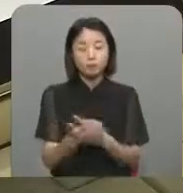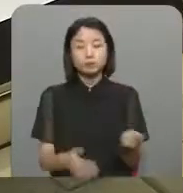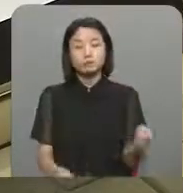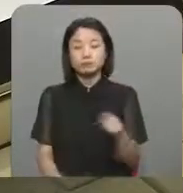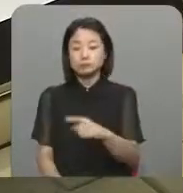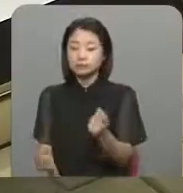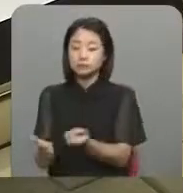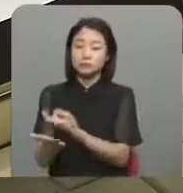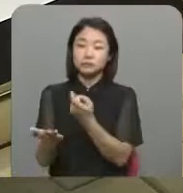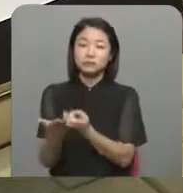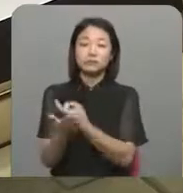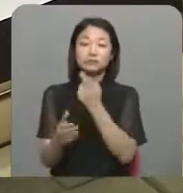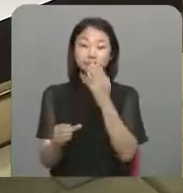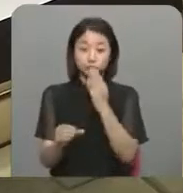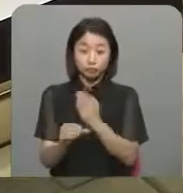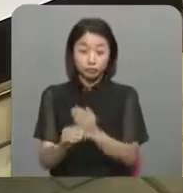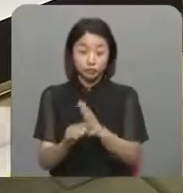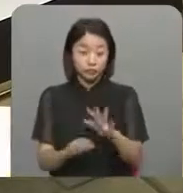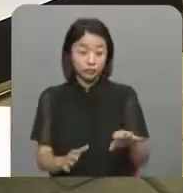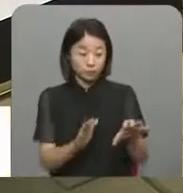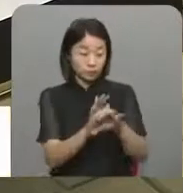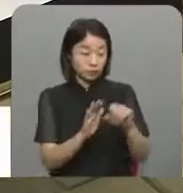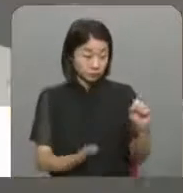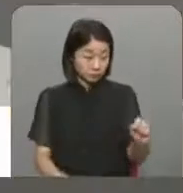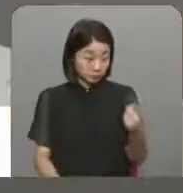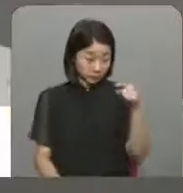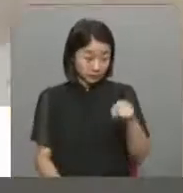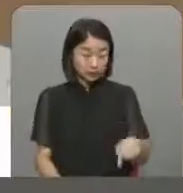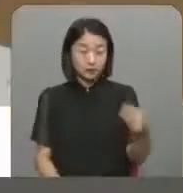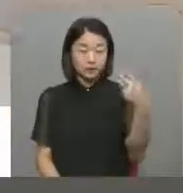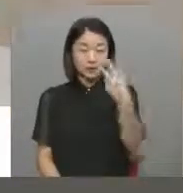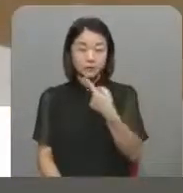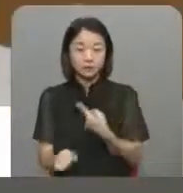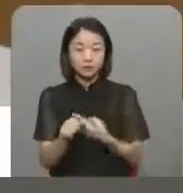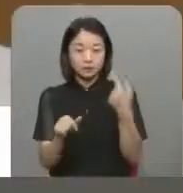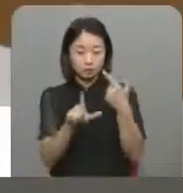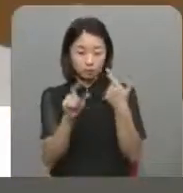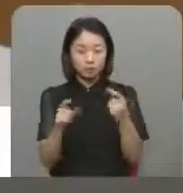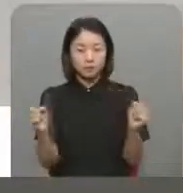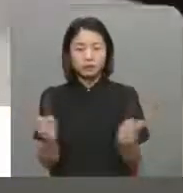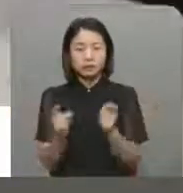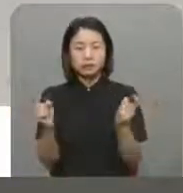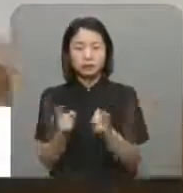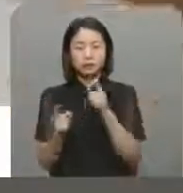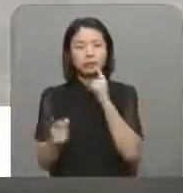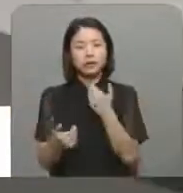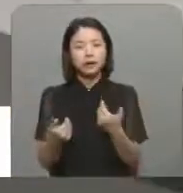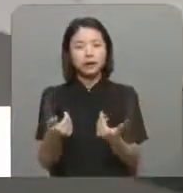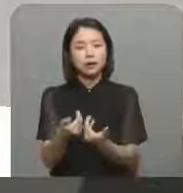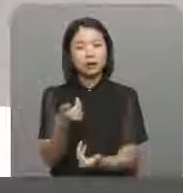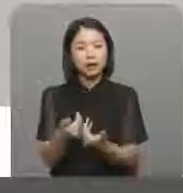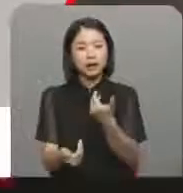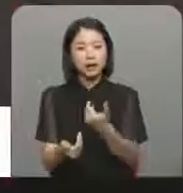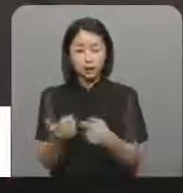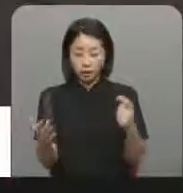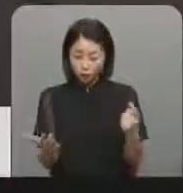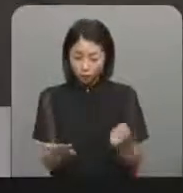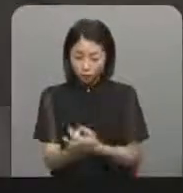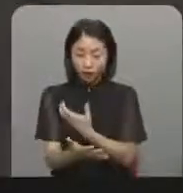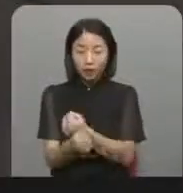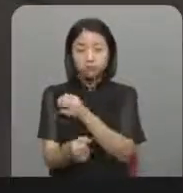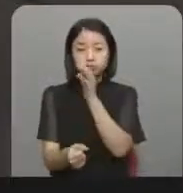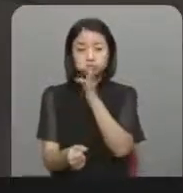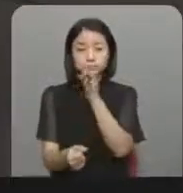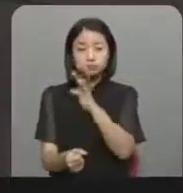있습니다. 그런데 코로나19 발생 이후 지난해 6월부터 문제가 불거졌습니다. 골프장 예약이 어려워진